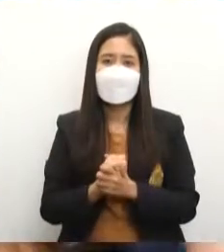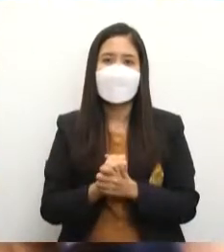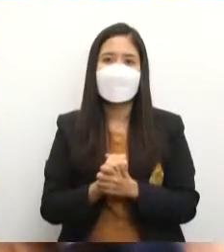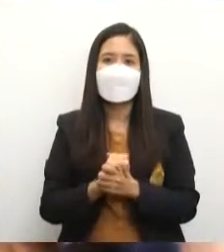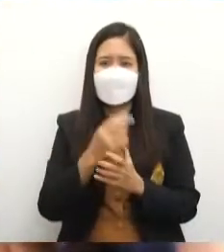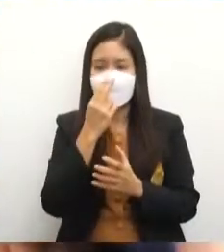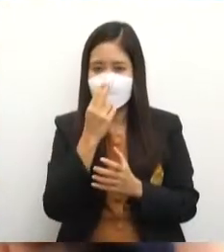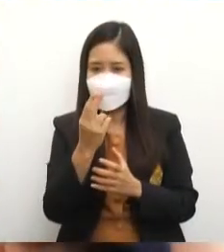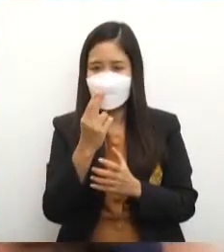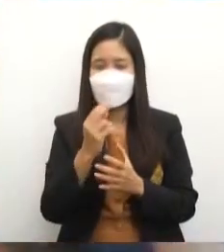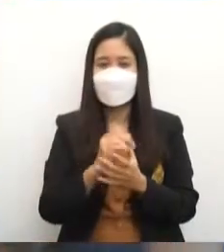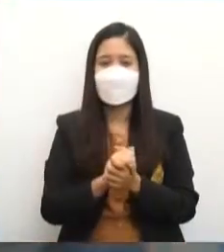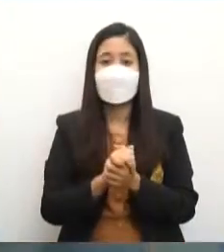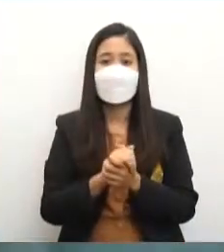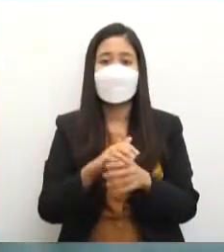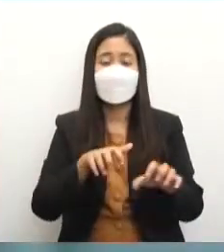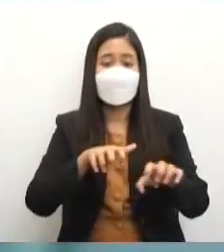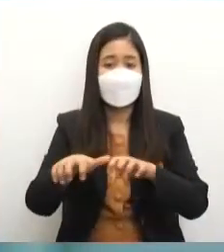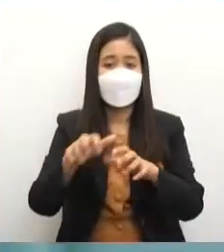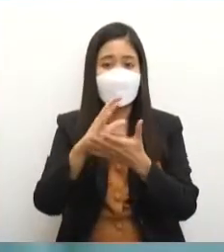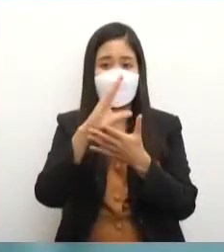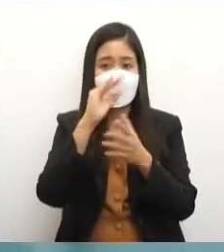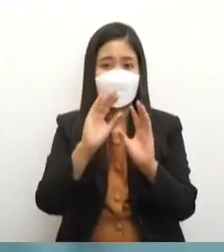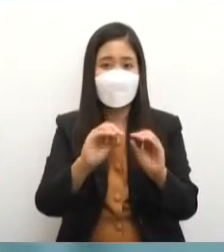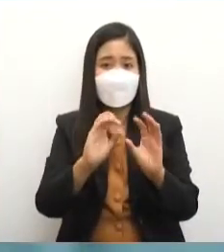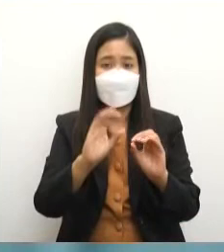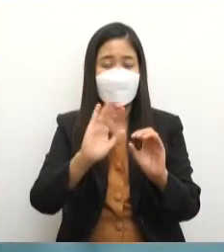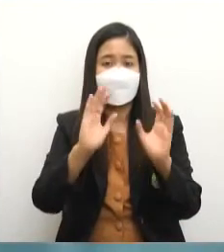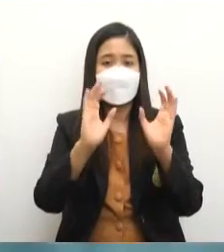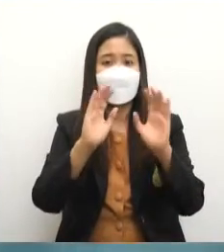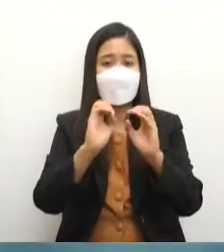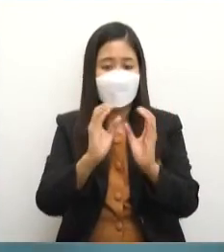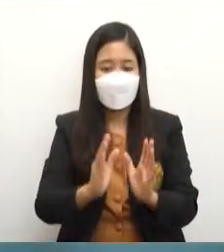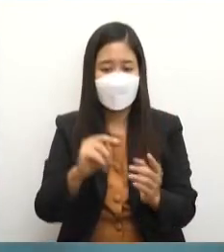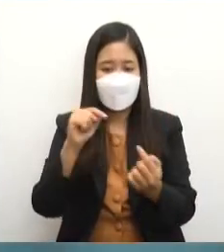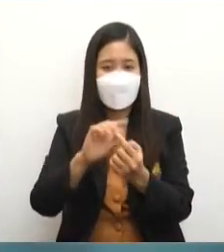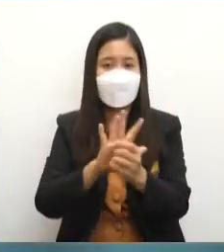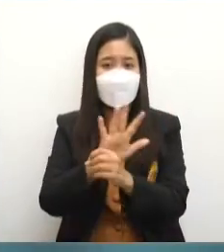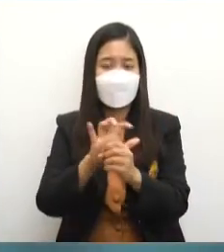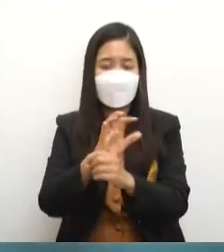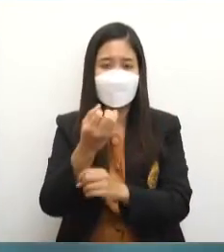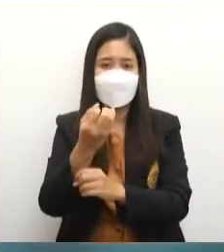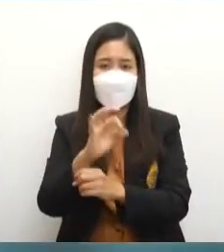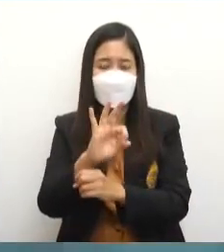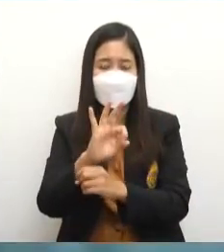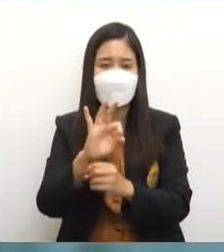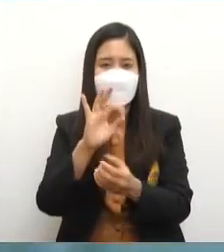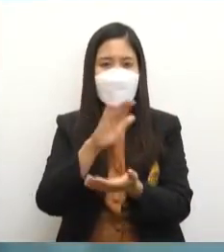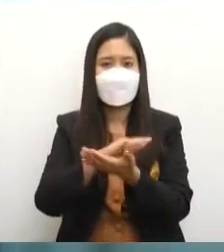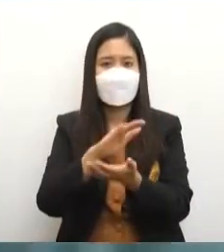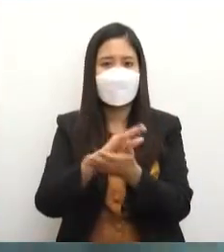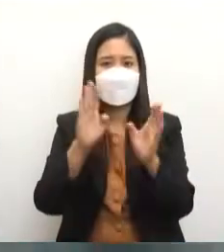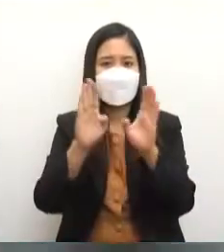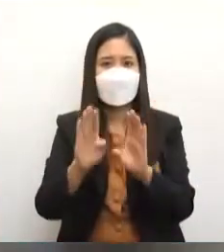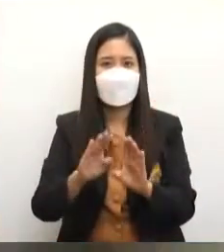จะเห็นว่าในการจัดการเรียนการสอนของคุณครูในช่วงของสถานการณ์โควิด-19 เนี่ยโรงเรียนก็จะมีลักษณะของการปรับเป